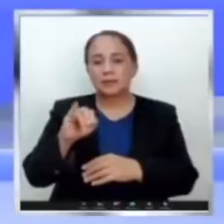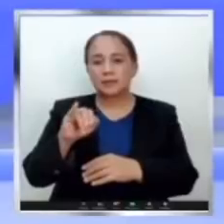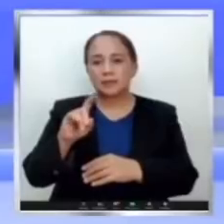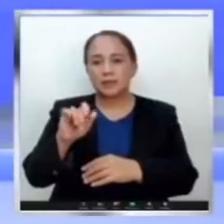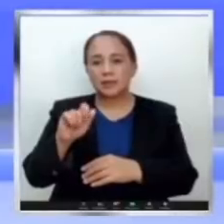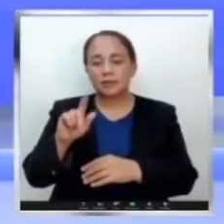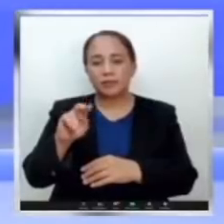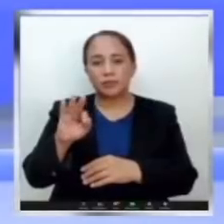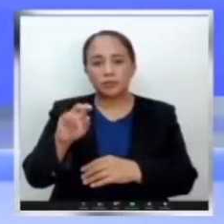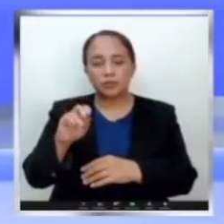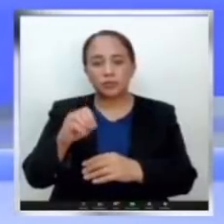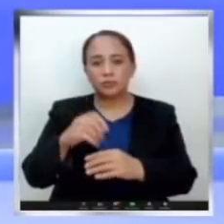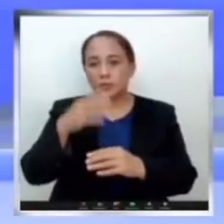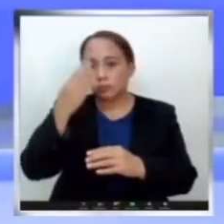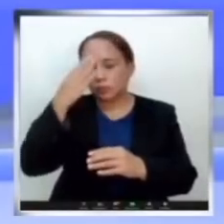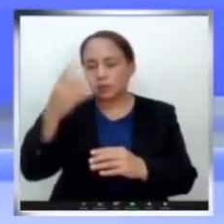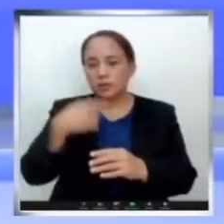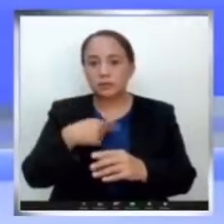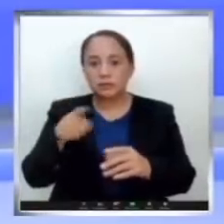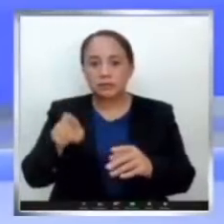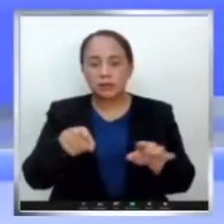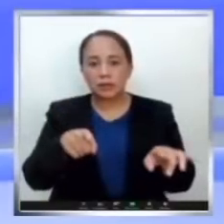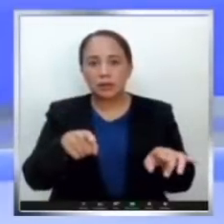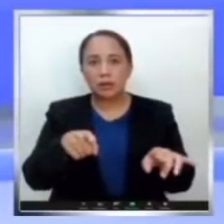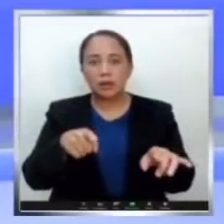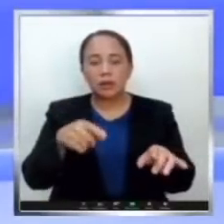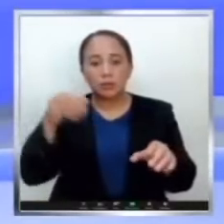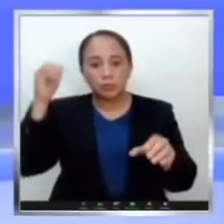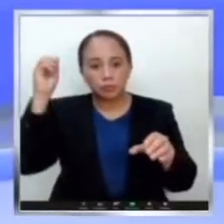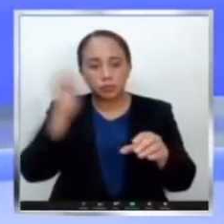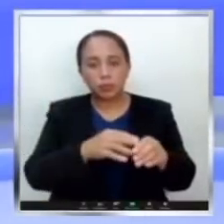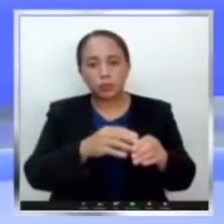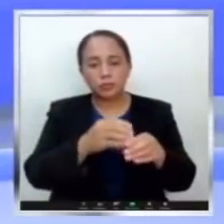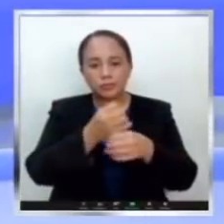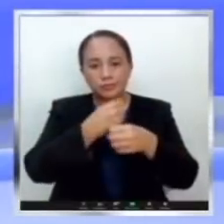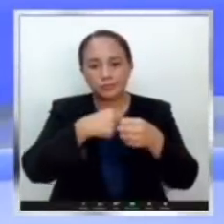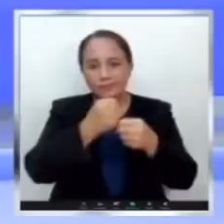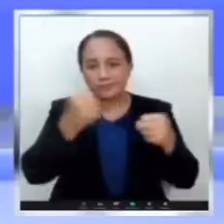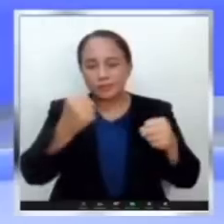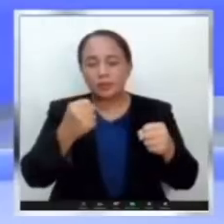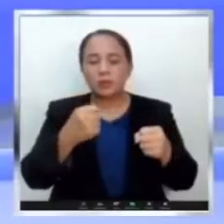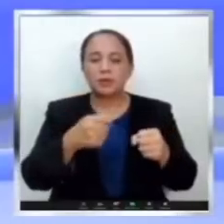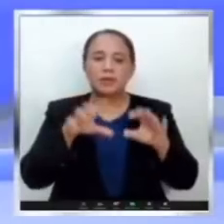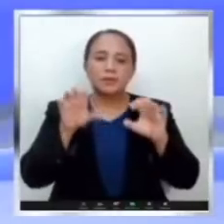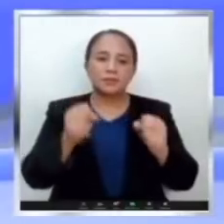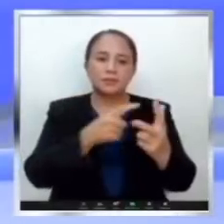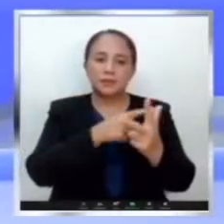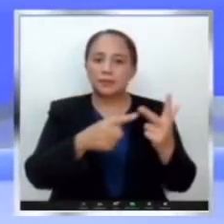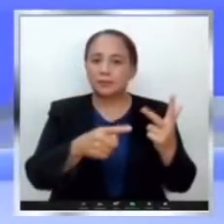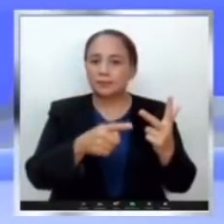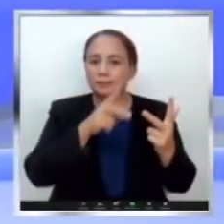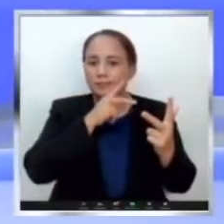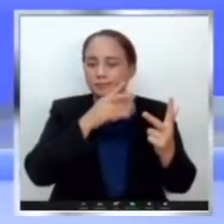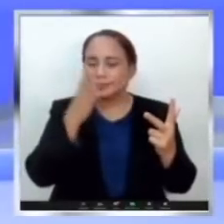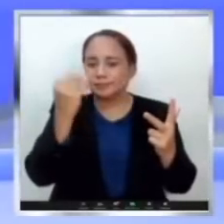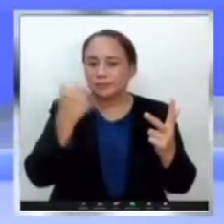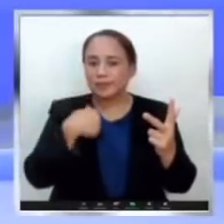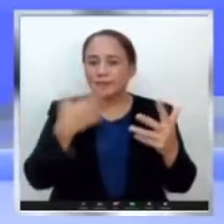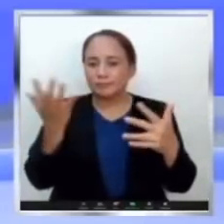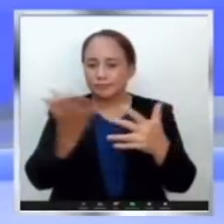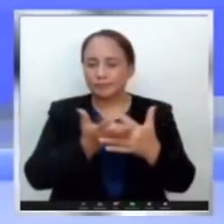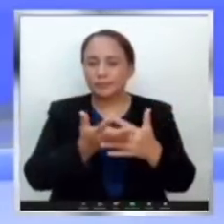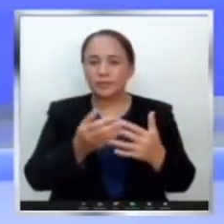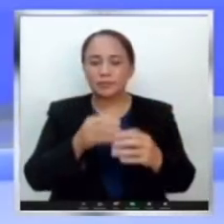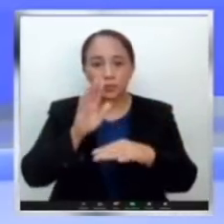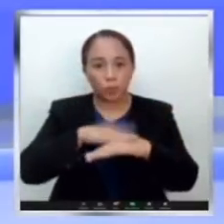hingal dahil sa pagkakasilid sa sako. Arestado naman ang 3 suspect na nahaharap ngayon sa mga reklamo. Babala po mga